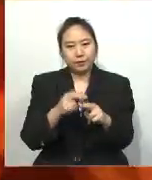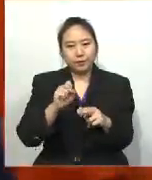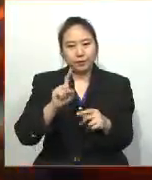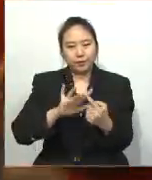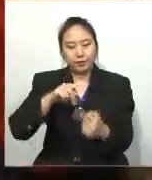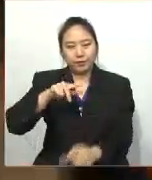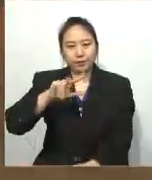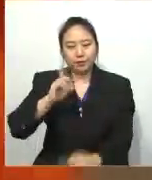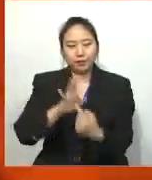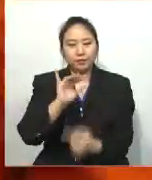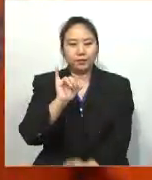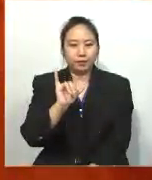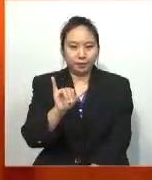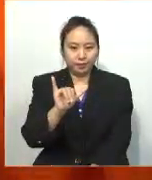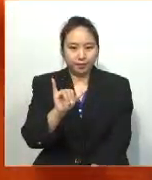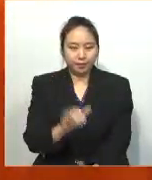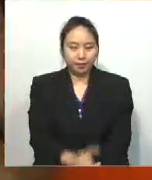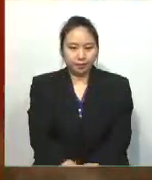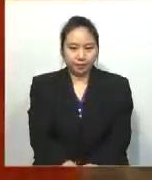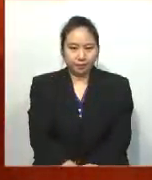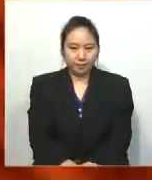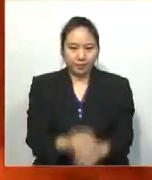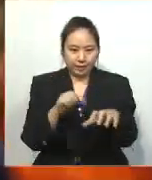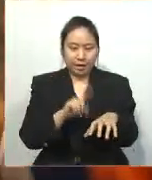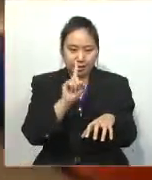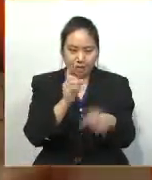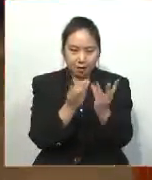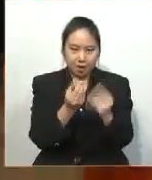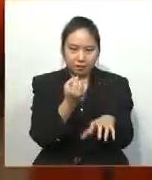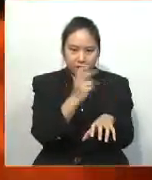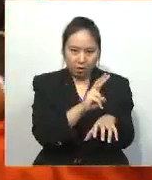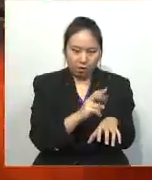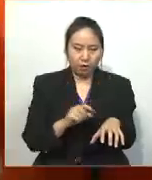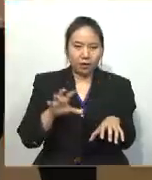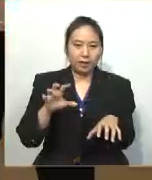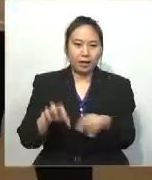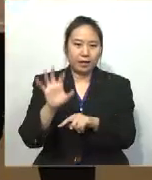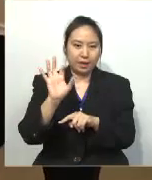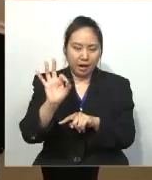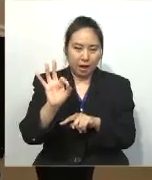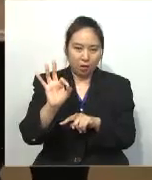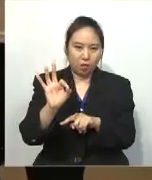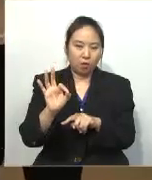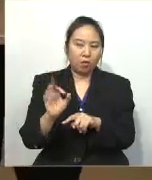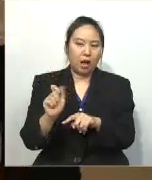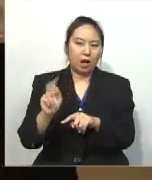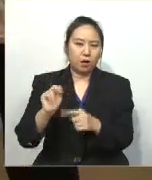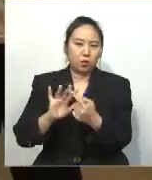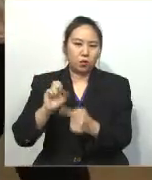าเขต1นะคะได้เบอร์12ค่ะส่วนเขต9นายอนุสรเอี่ยมสะอาดได้เบอร์3